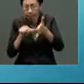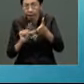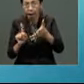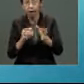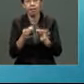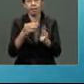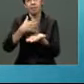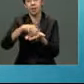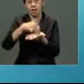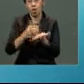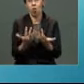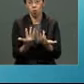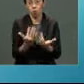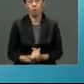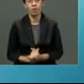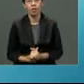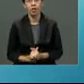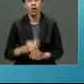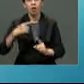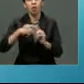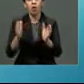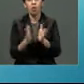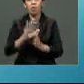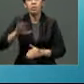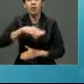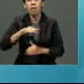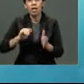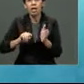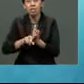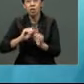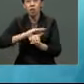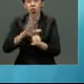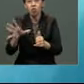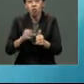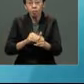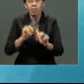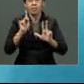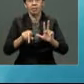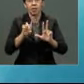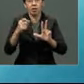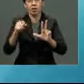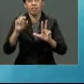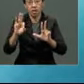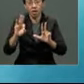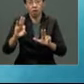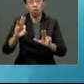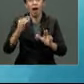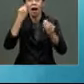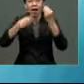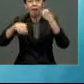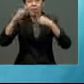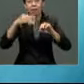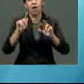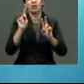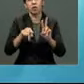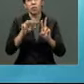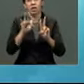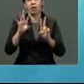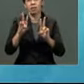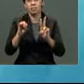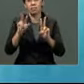ผู้ป่วยยืนยันรวมสะสมตอนนี้ 3,119 รายหายแล้ว 2,973 ร